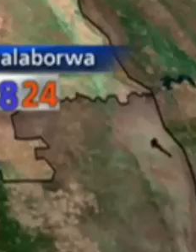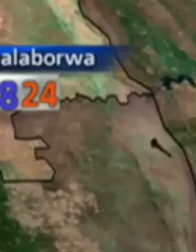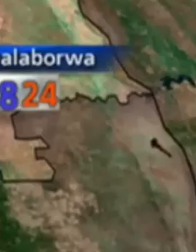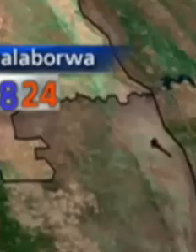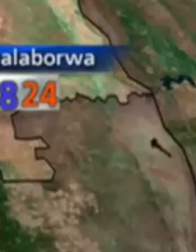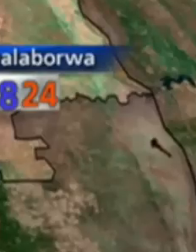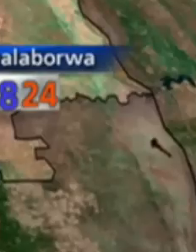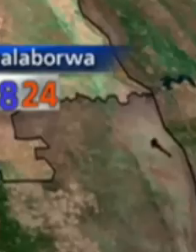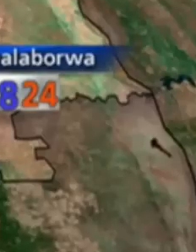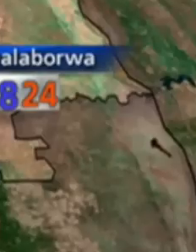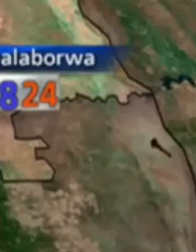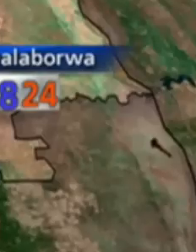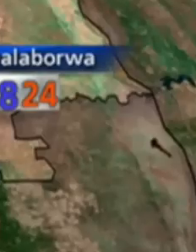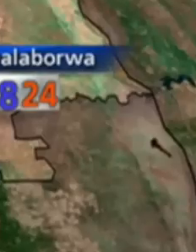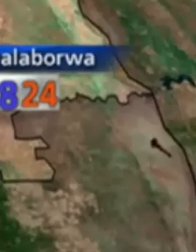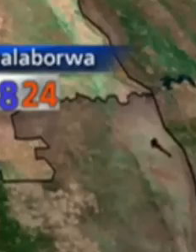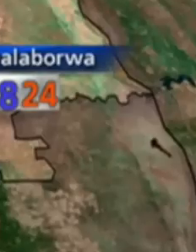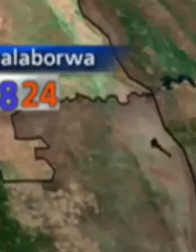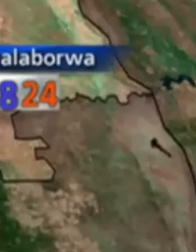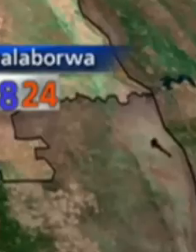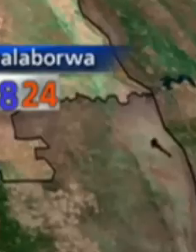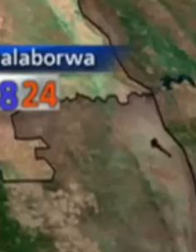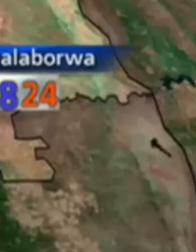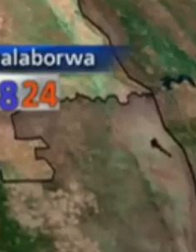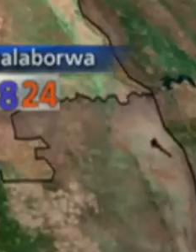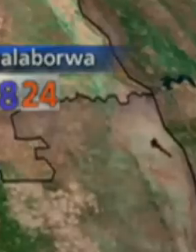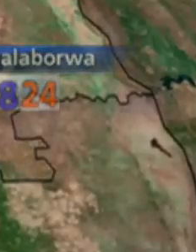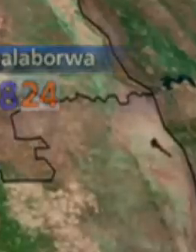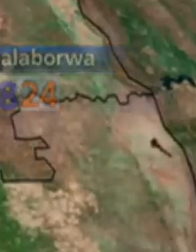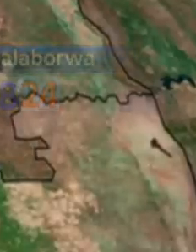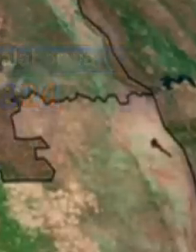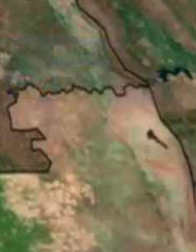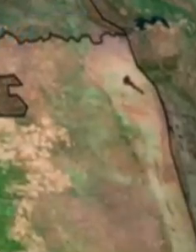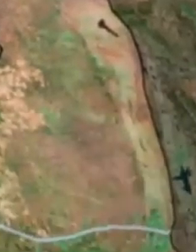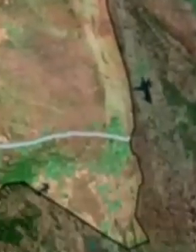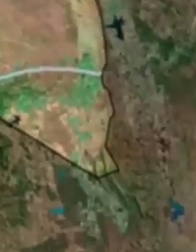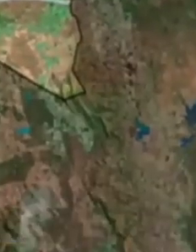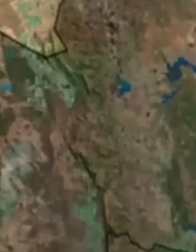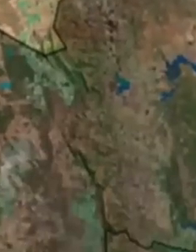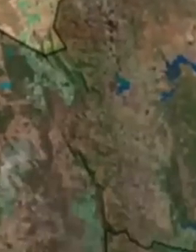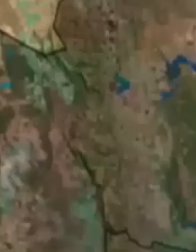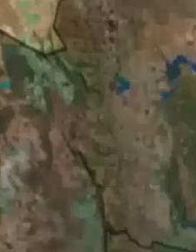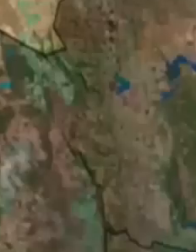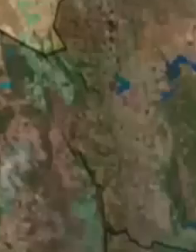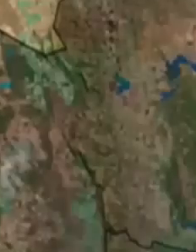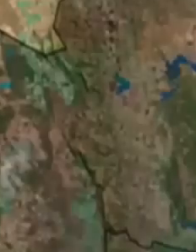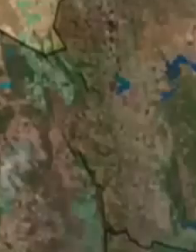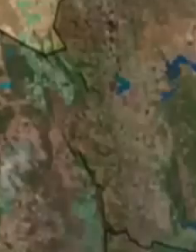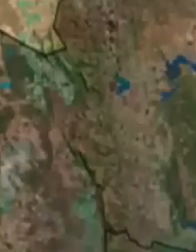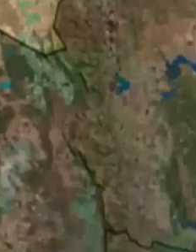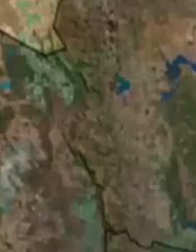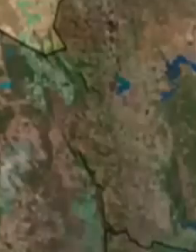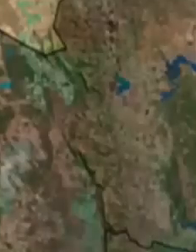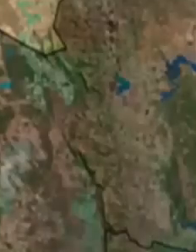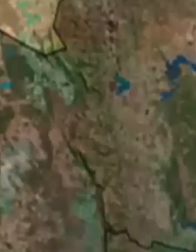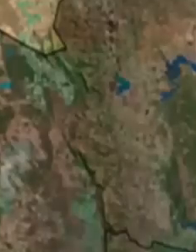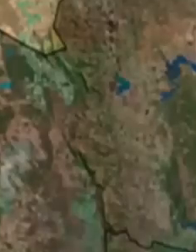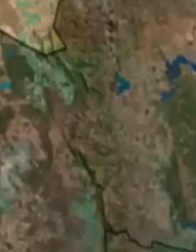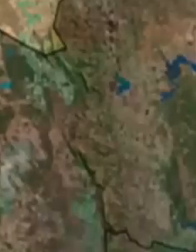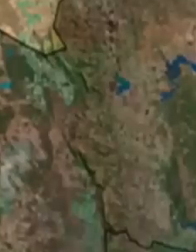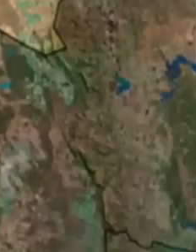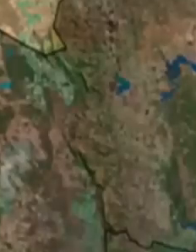ka marumona le mane o tla hlo futhumala re shebile hona ka Tabazimbi le hona ka Bilabela o teng hlokomele re tla hlo futhumala re di rita ho mashome a mabedi